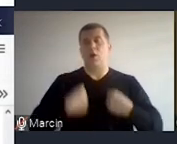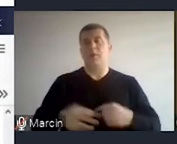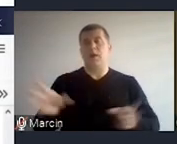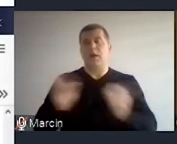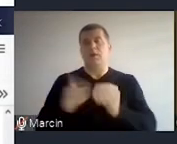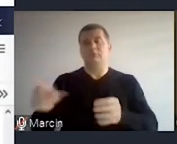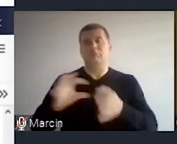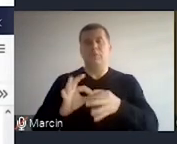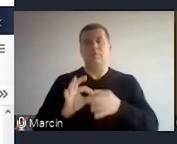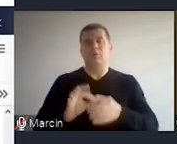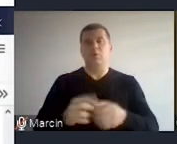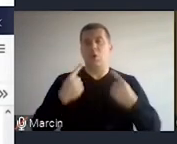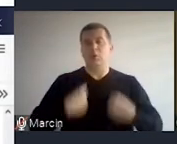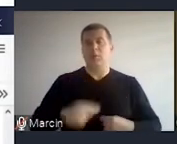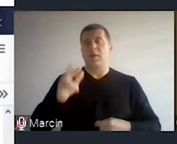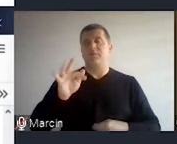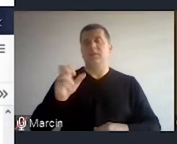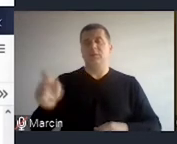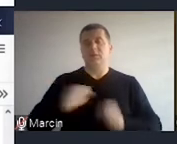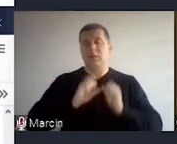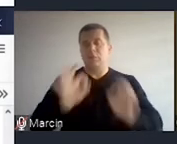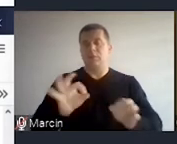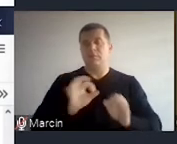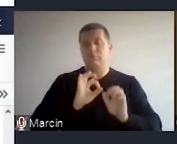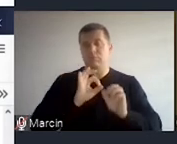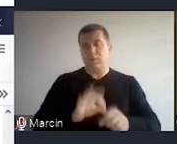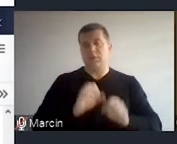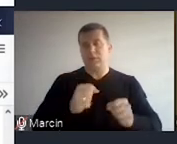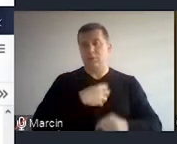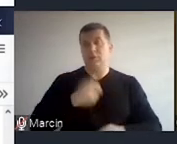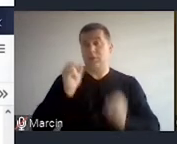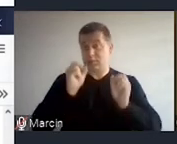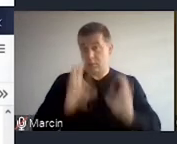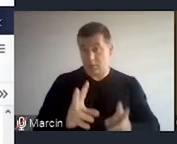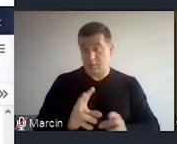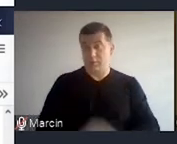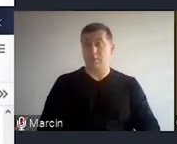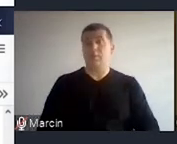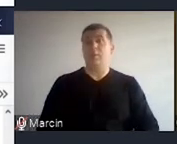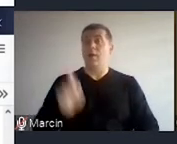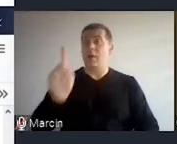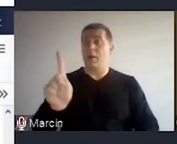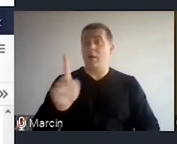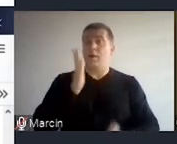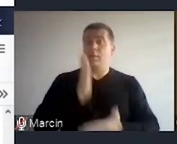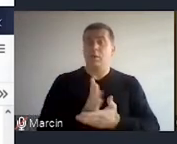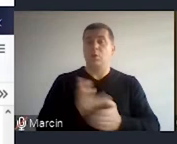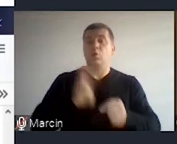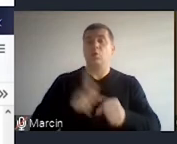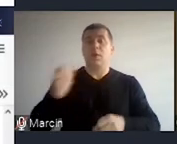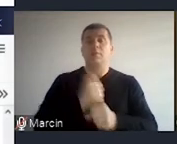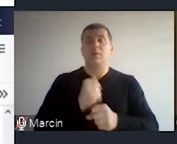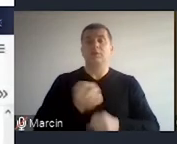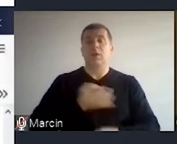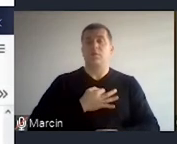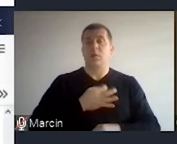powiązane. Czyli osoba fizyczna prowadząca działalność gospodarczą, tak, ale tylko taka, która pracuje we